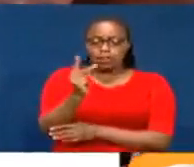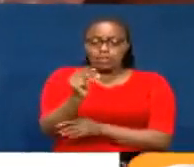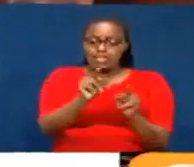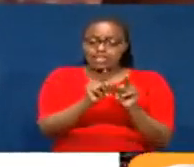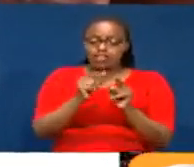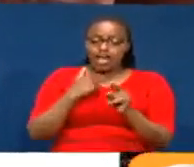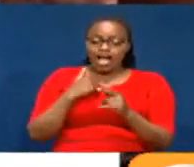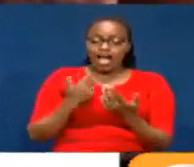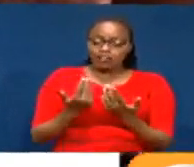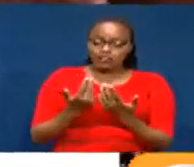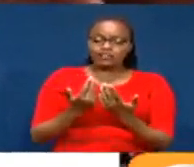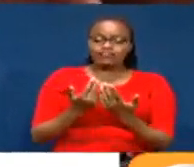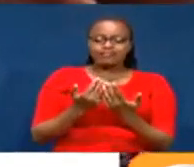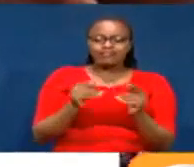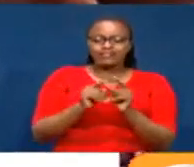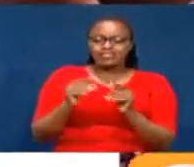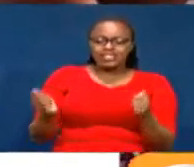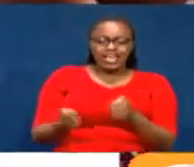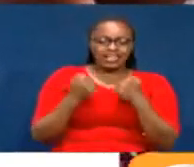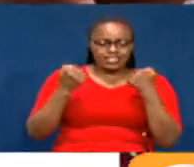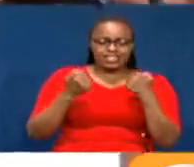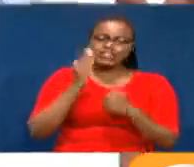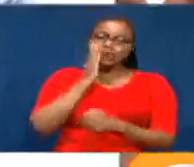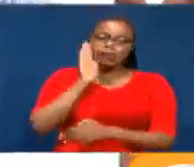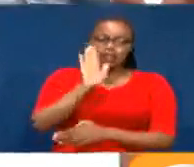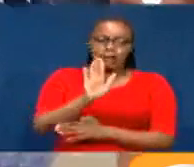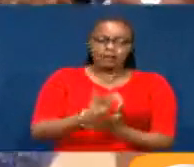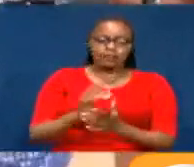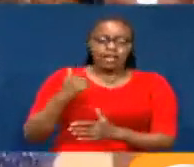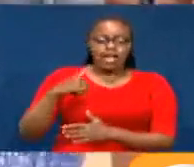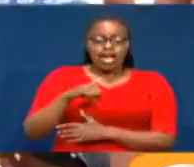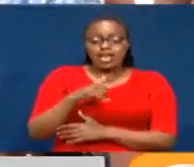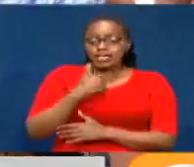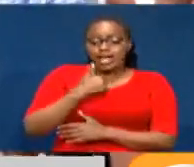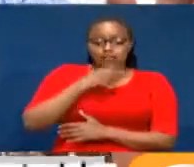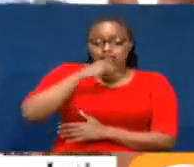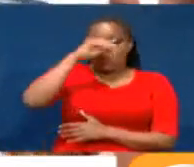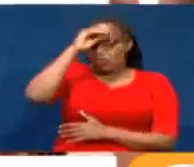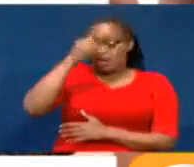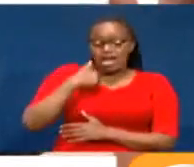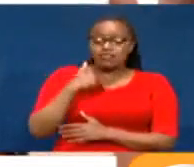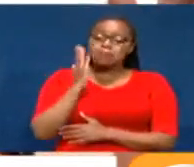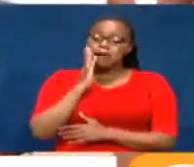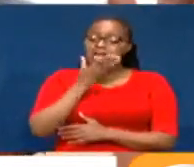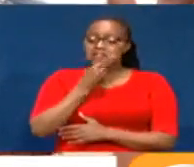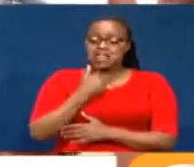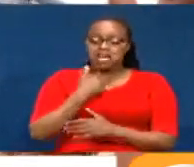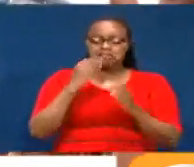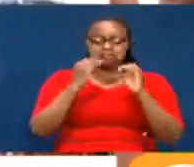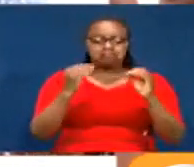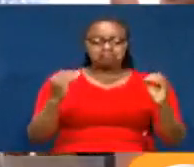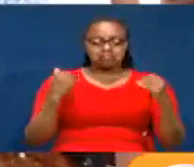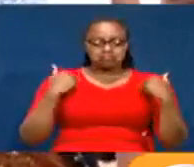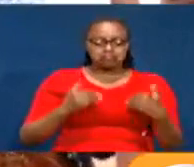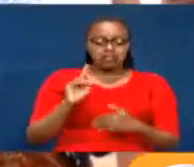after losing their breadwinners in the grisly road accident. Hata hivi tumeacha yatima, tuna mama wala baba, tuko peke yetu. Na mimi